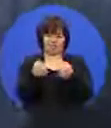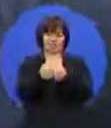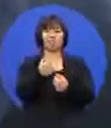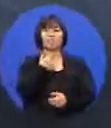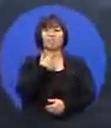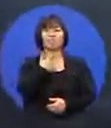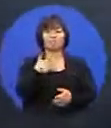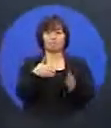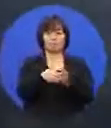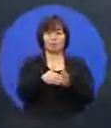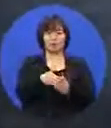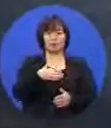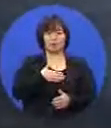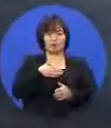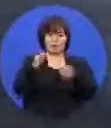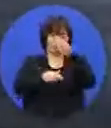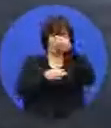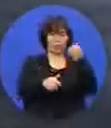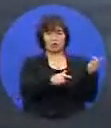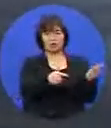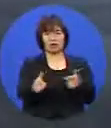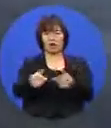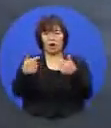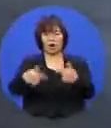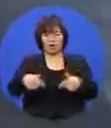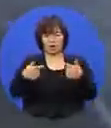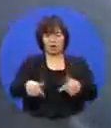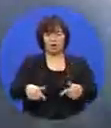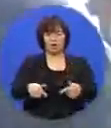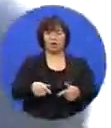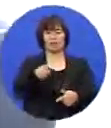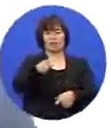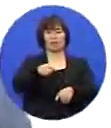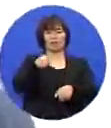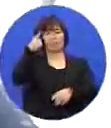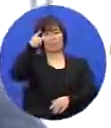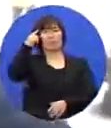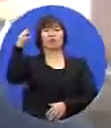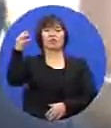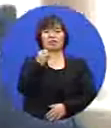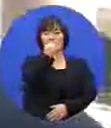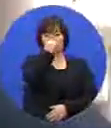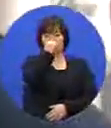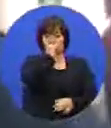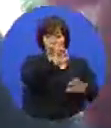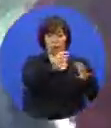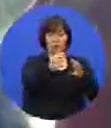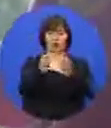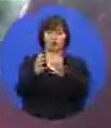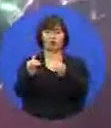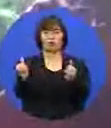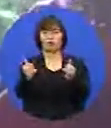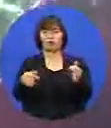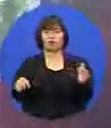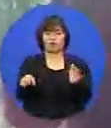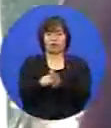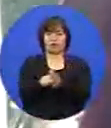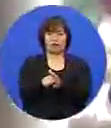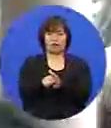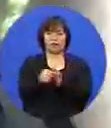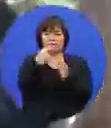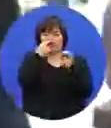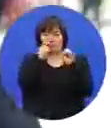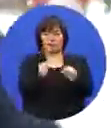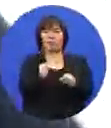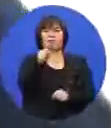않습니까? 저희 신도들도 항상 그런 생각을 갖고 나라와 국민을 위해서